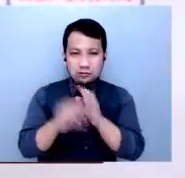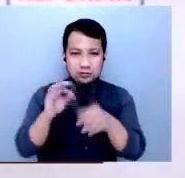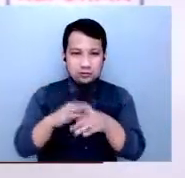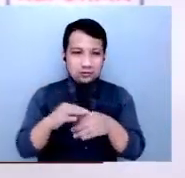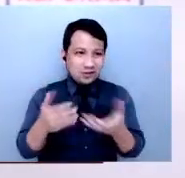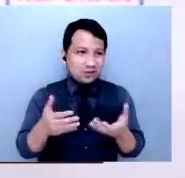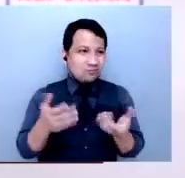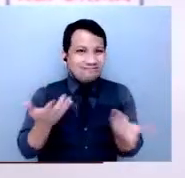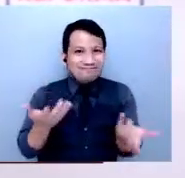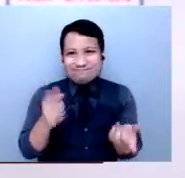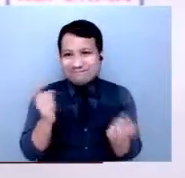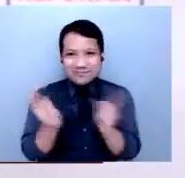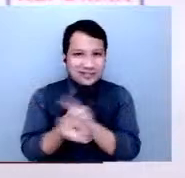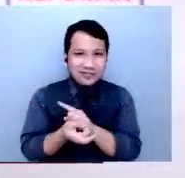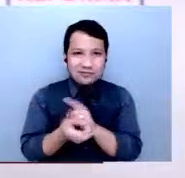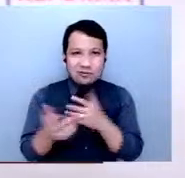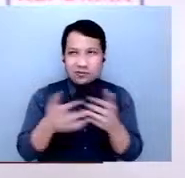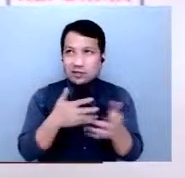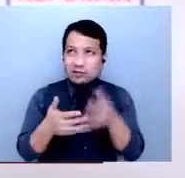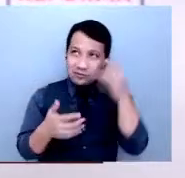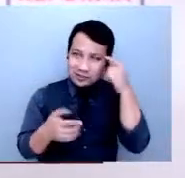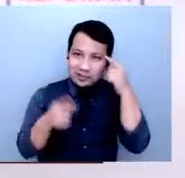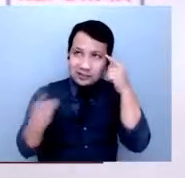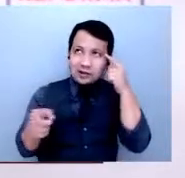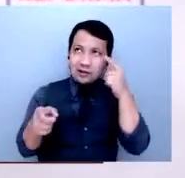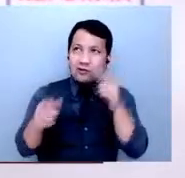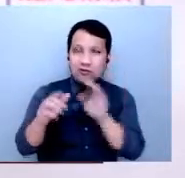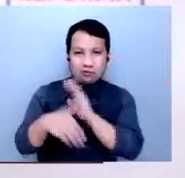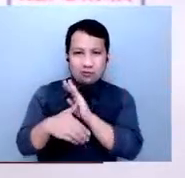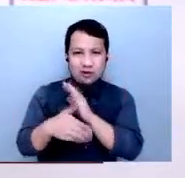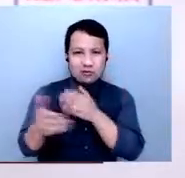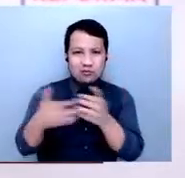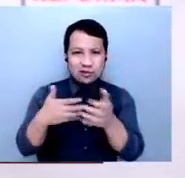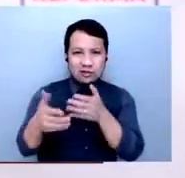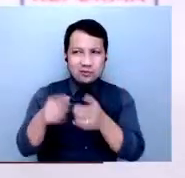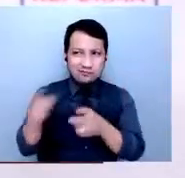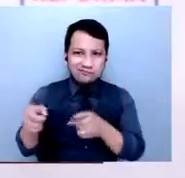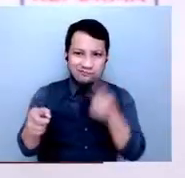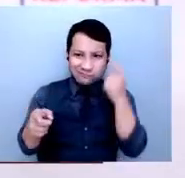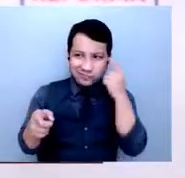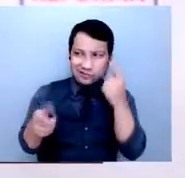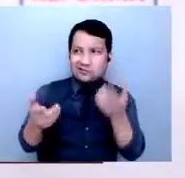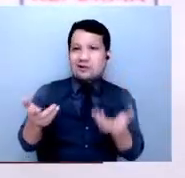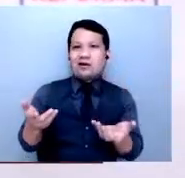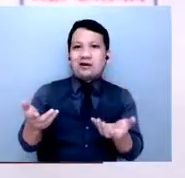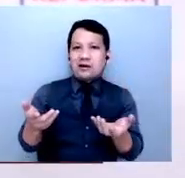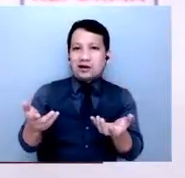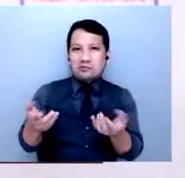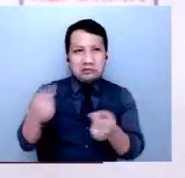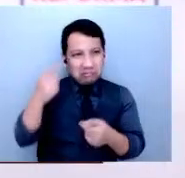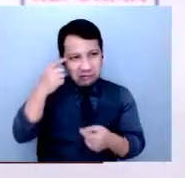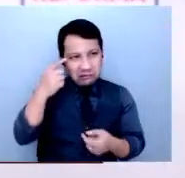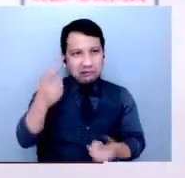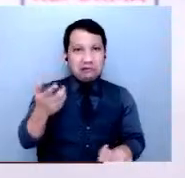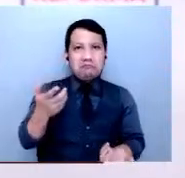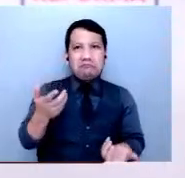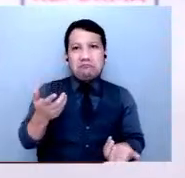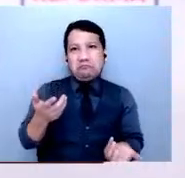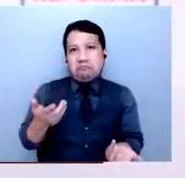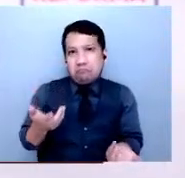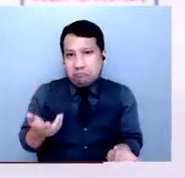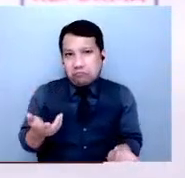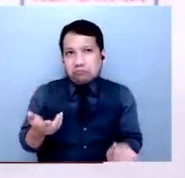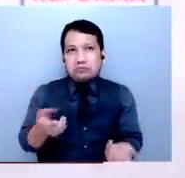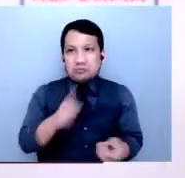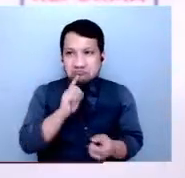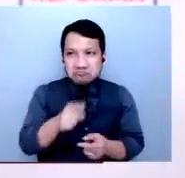eh. Kung ano maisipan ng COMELEC, siguro kung ano yung sa tingin nila yun ang